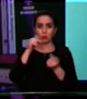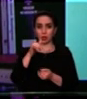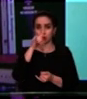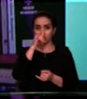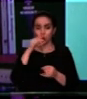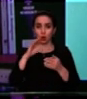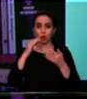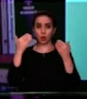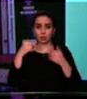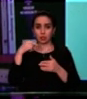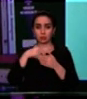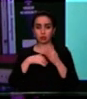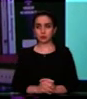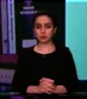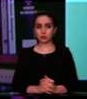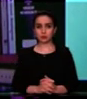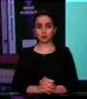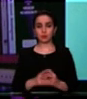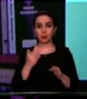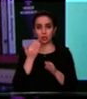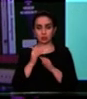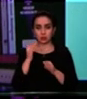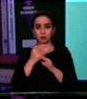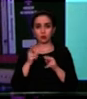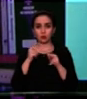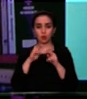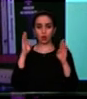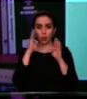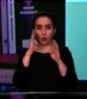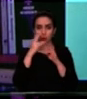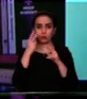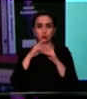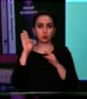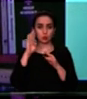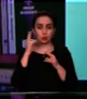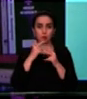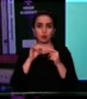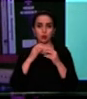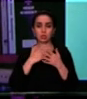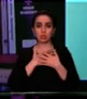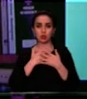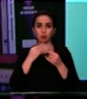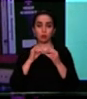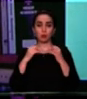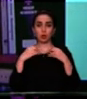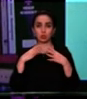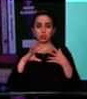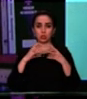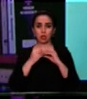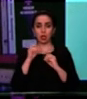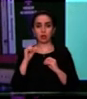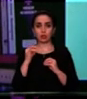olmagan organizmlar esa nobud bo'ladi. Asta-sekinlik bilan havo va suvning kislorod bilan boyishi natijasida esa